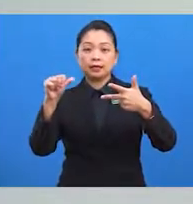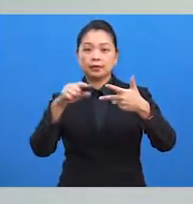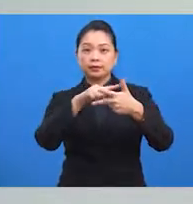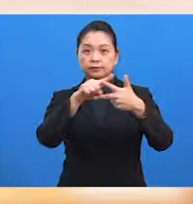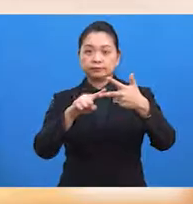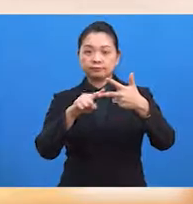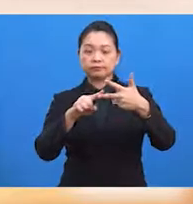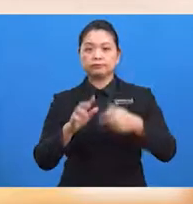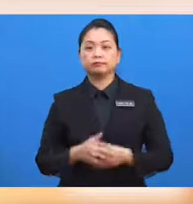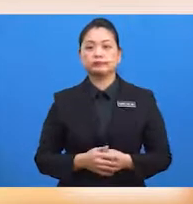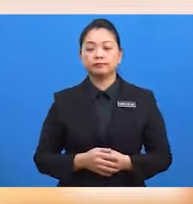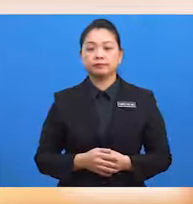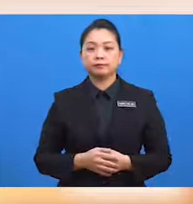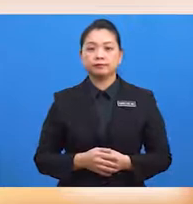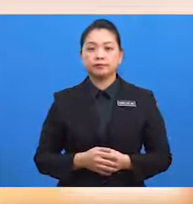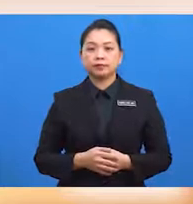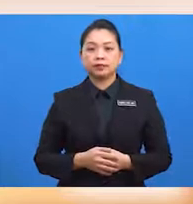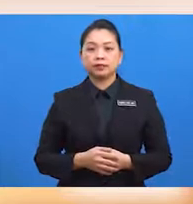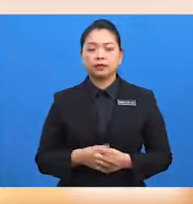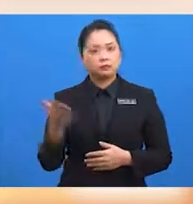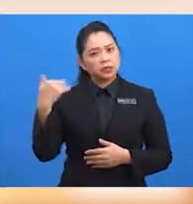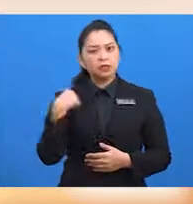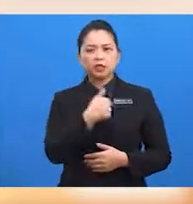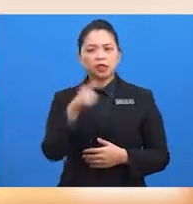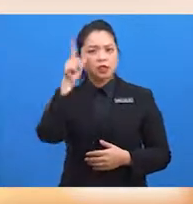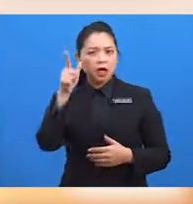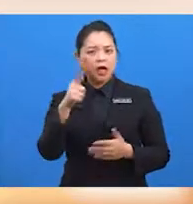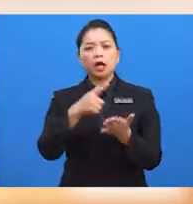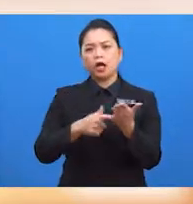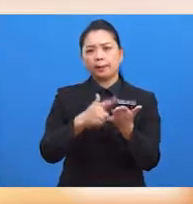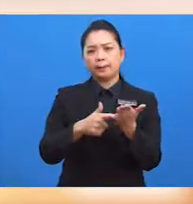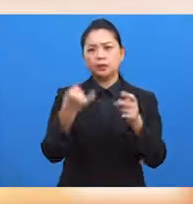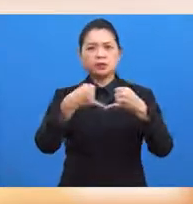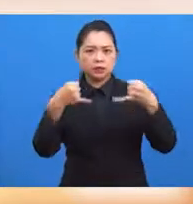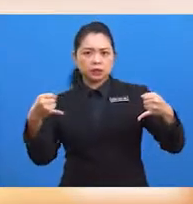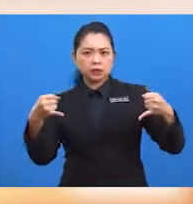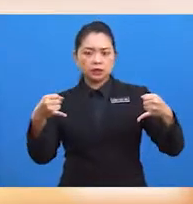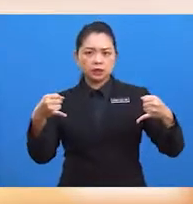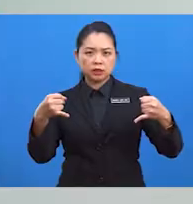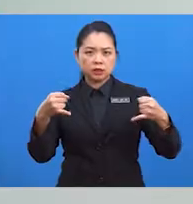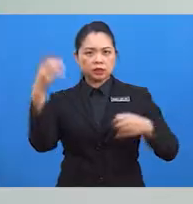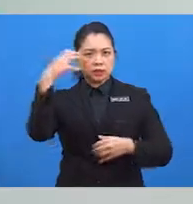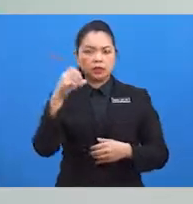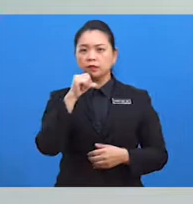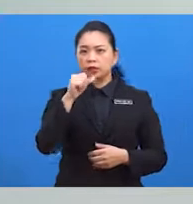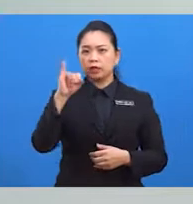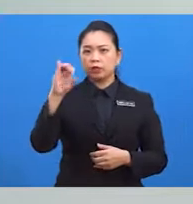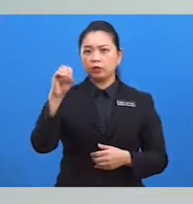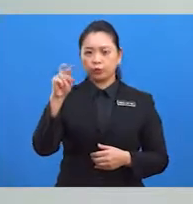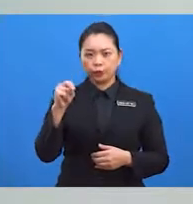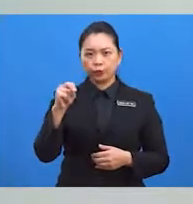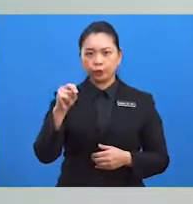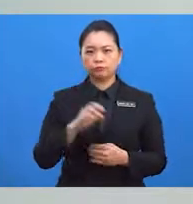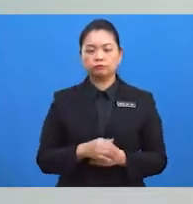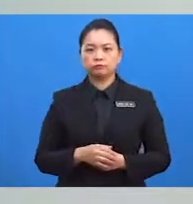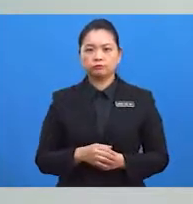seterusnya Mari kita lihat apakah pola jenis sinaran tidak mengayun dalam spektrum